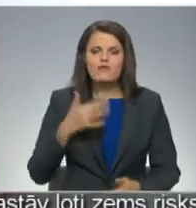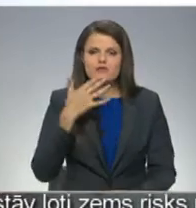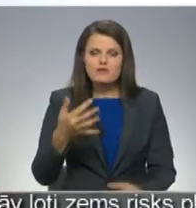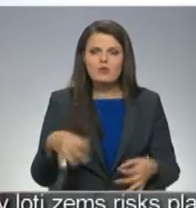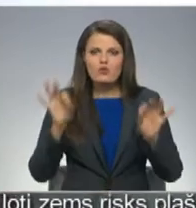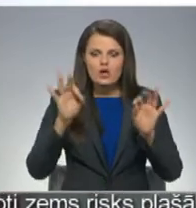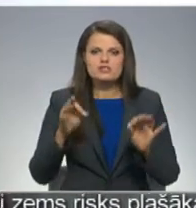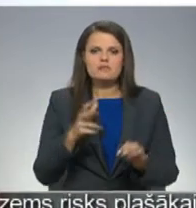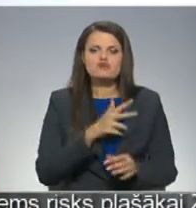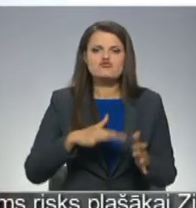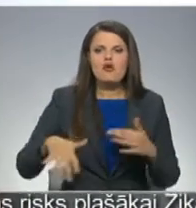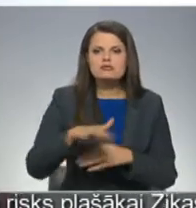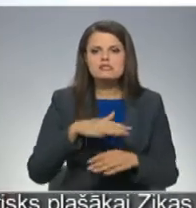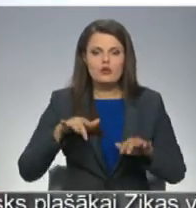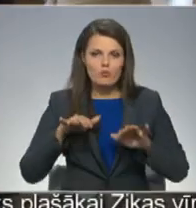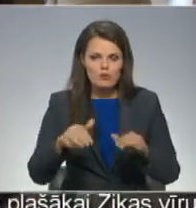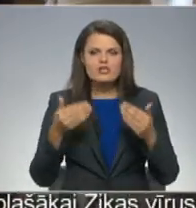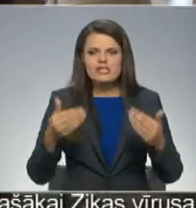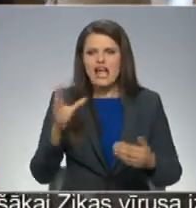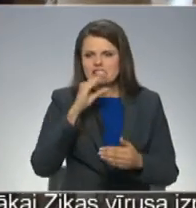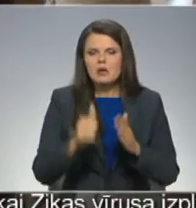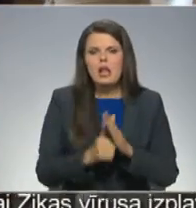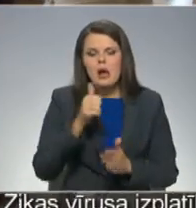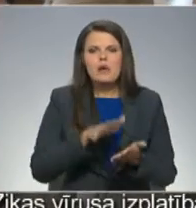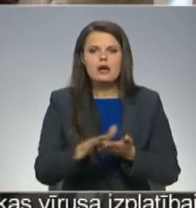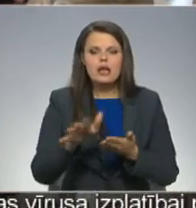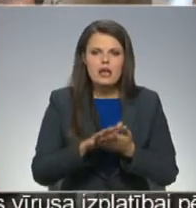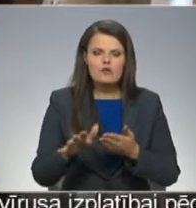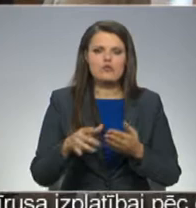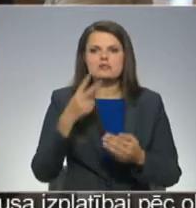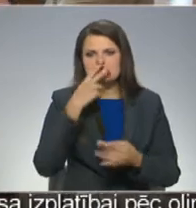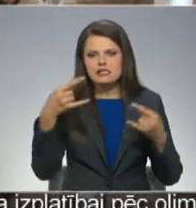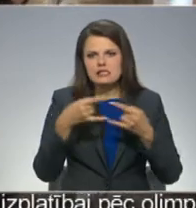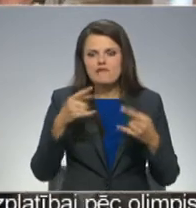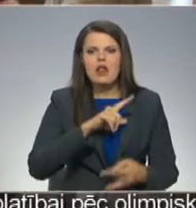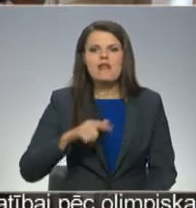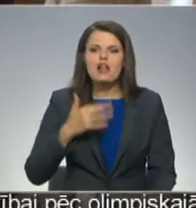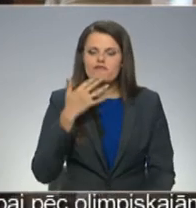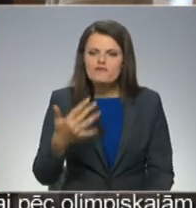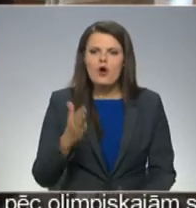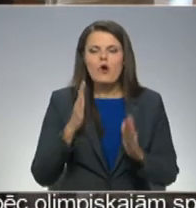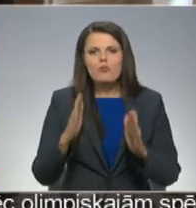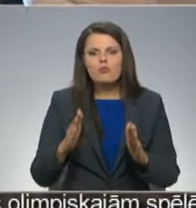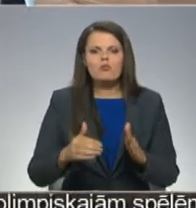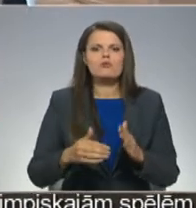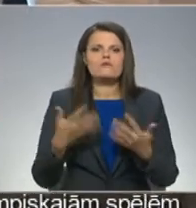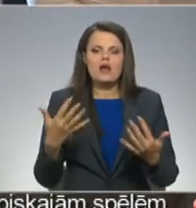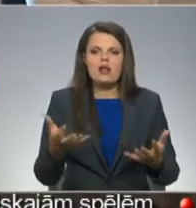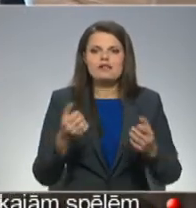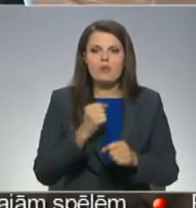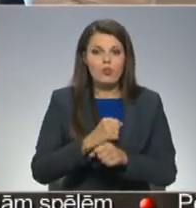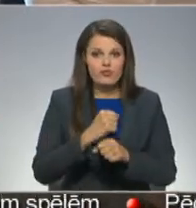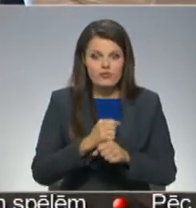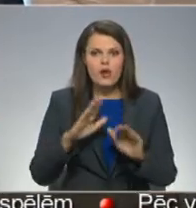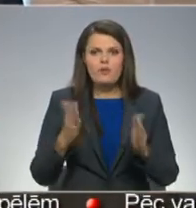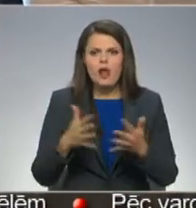socializācijas procesos, kā arī tagad spēs labāk lietot informatīvo telpu latviešu valodā un būt atvērtāki darba tirgu. Savukārt, kā